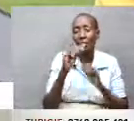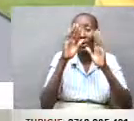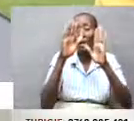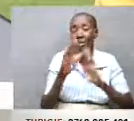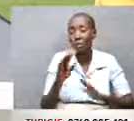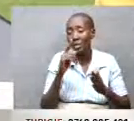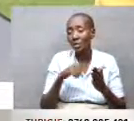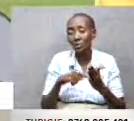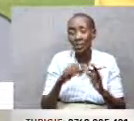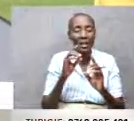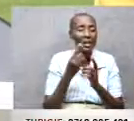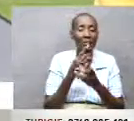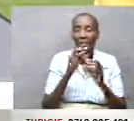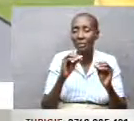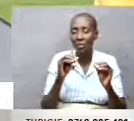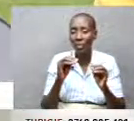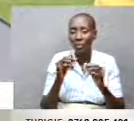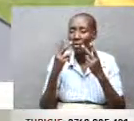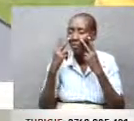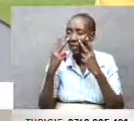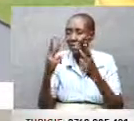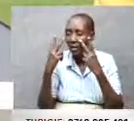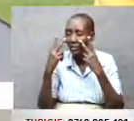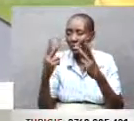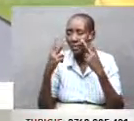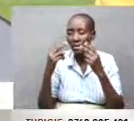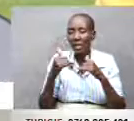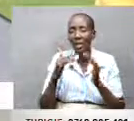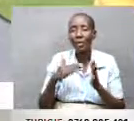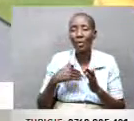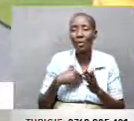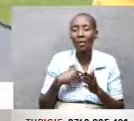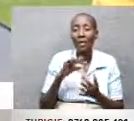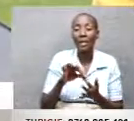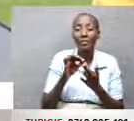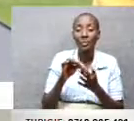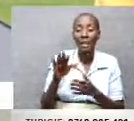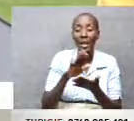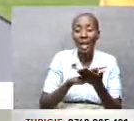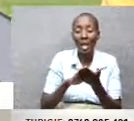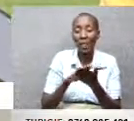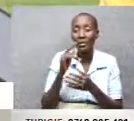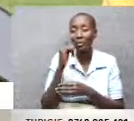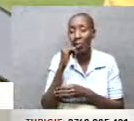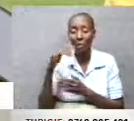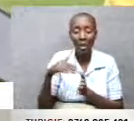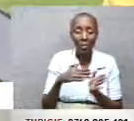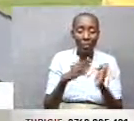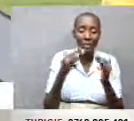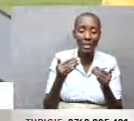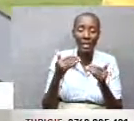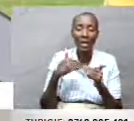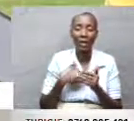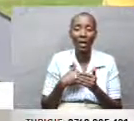lengo tofauti. Tunataka kuangalia wale wachezaji tuko nao hasa wa nyumbani ambao tulikuwa tunafikiria tungewapatia nafasi. Tuko nao hapa na